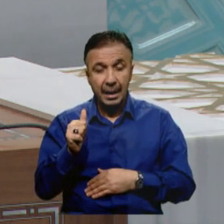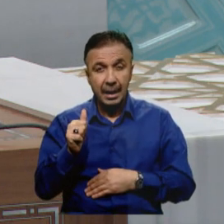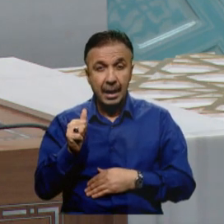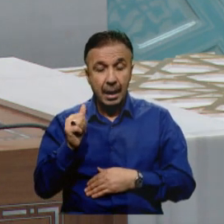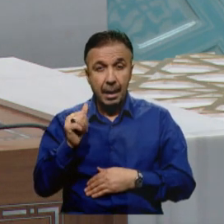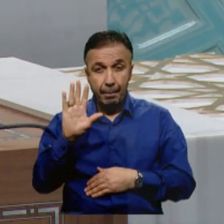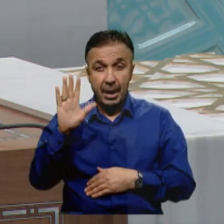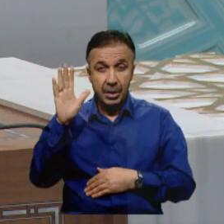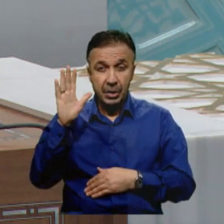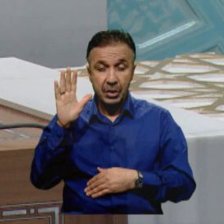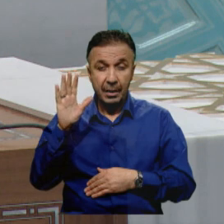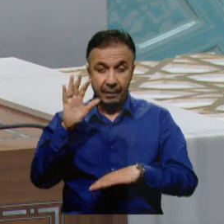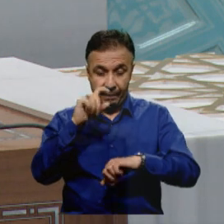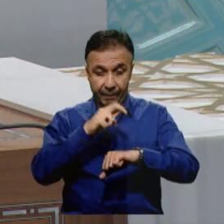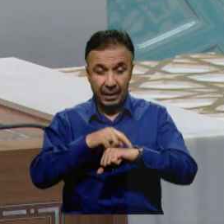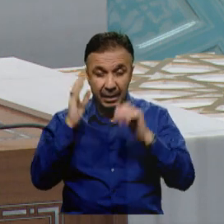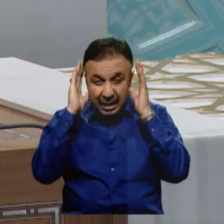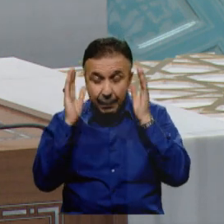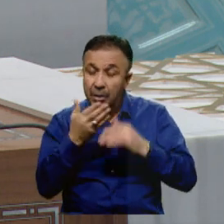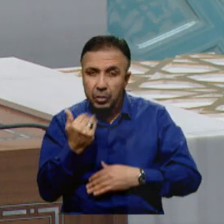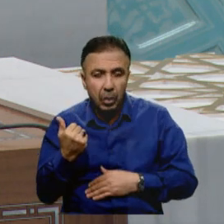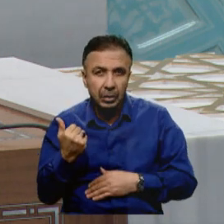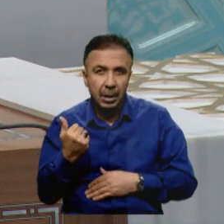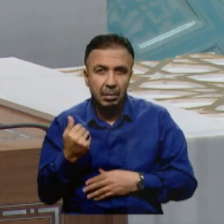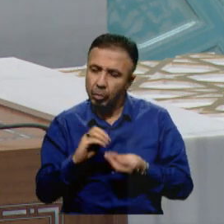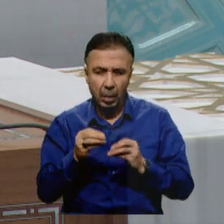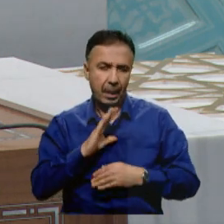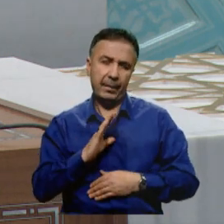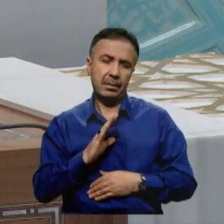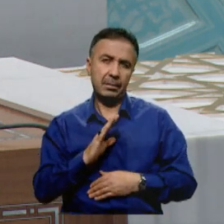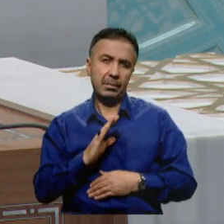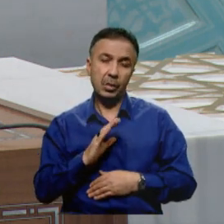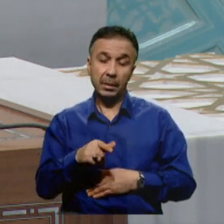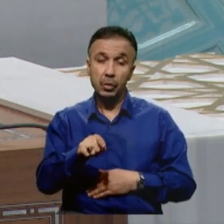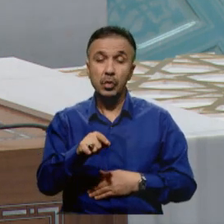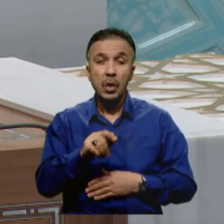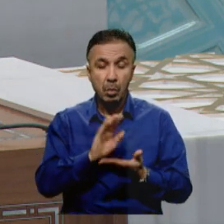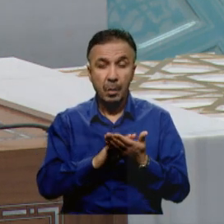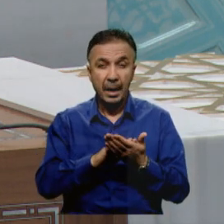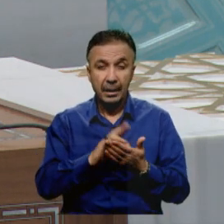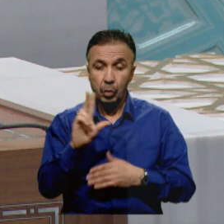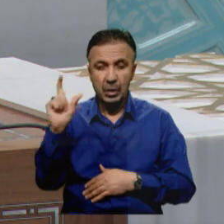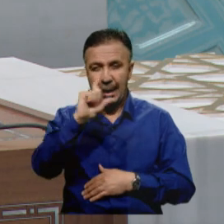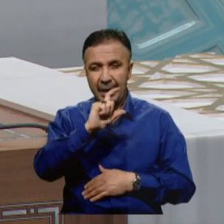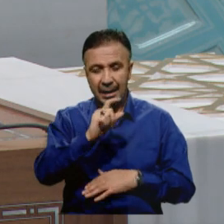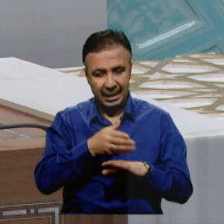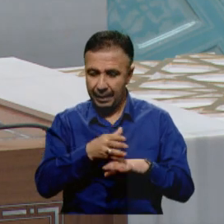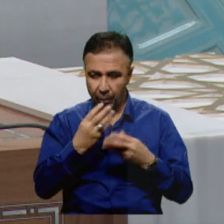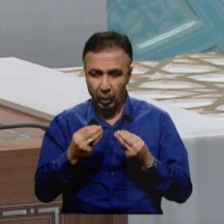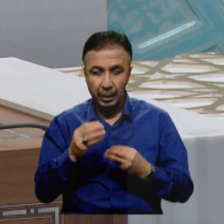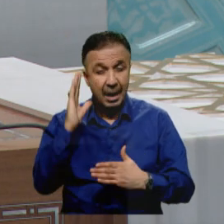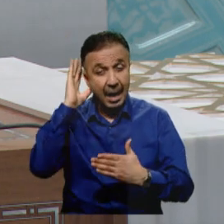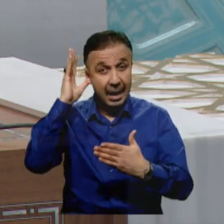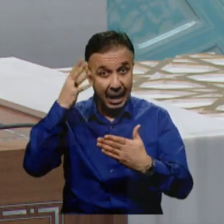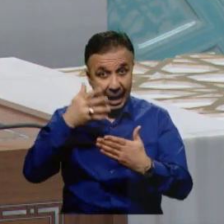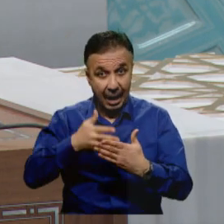etmiyorsak, Rabbimizle aramızı açıyoruz. O zaman şu mübarek 3 ayları vesile edip namaz ibadetini hakkıyla